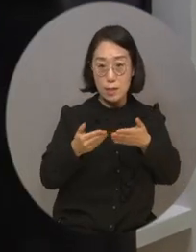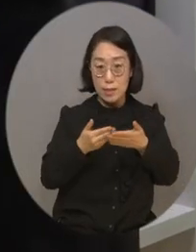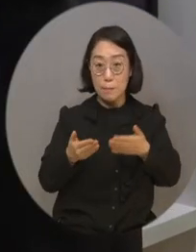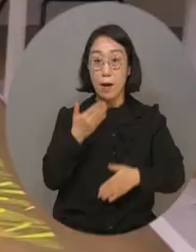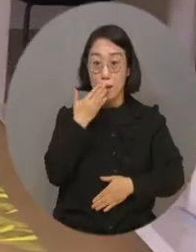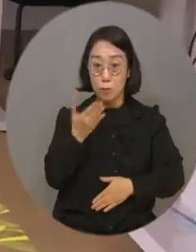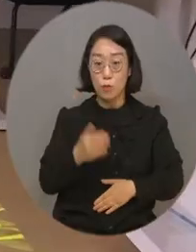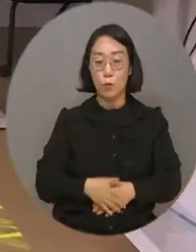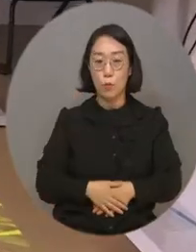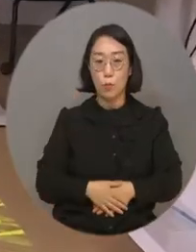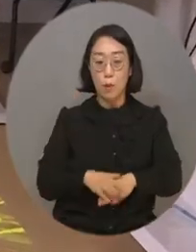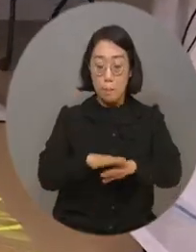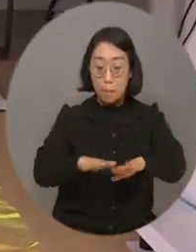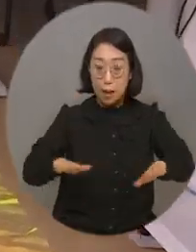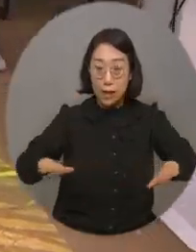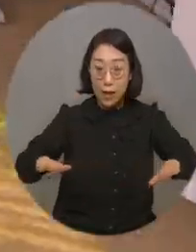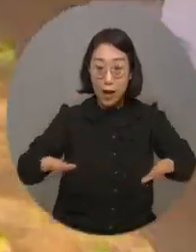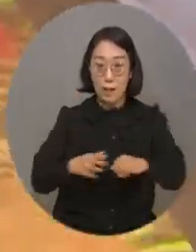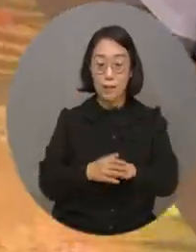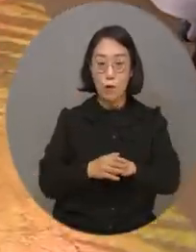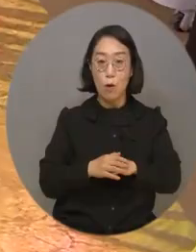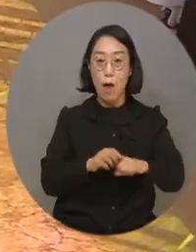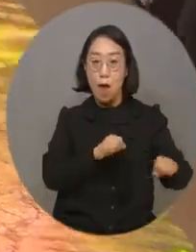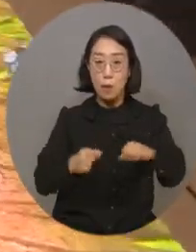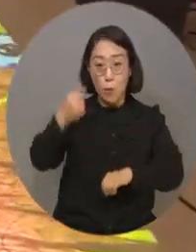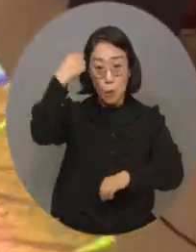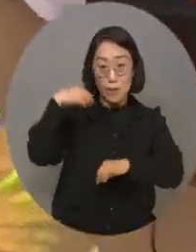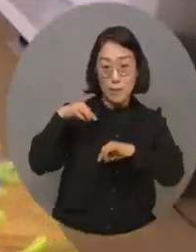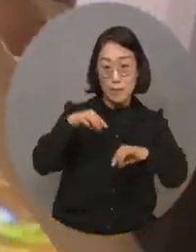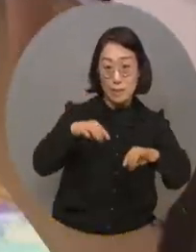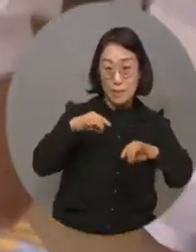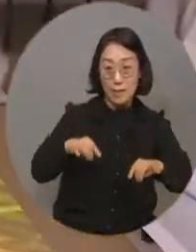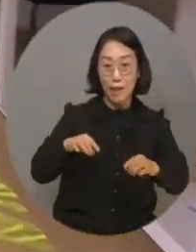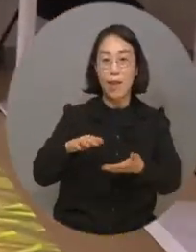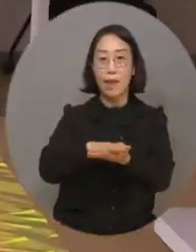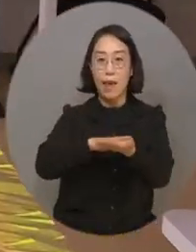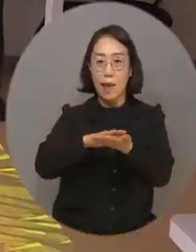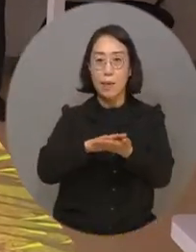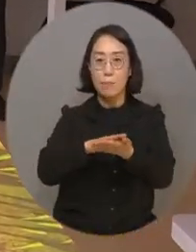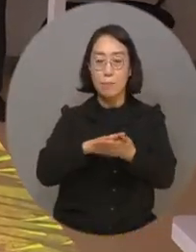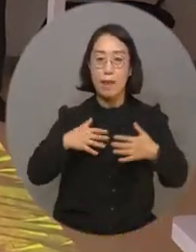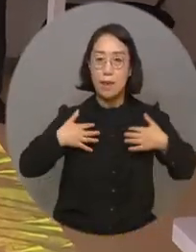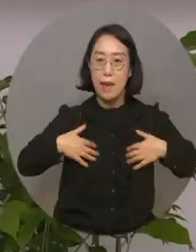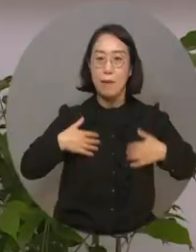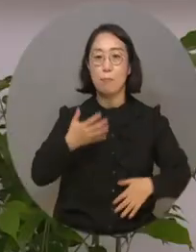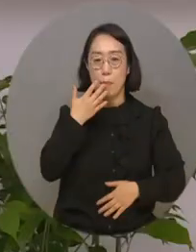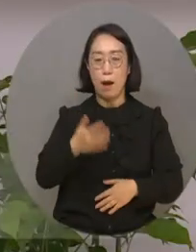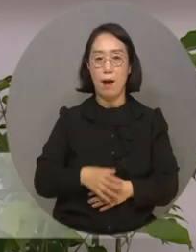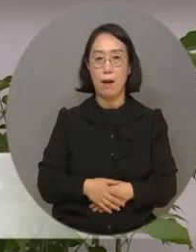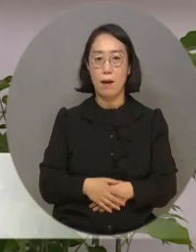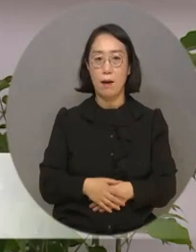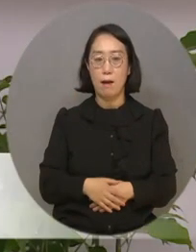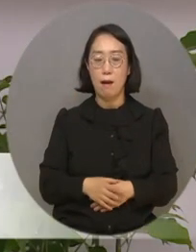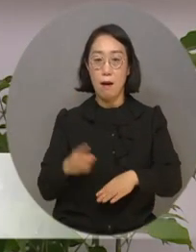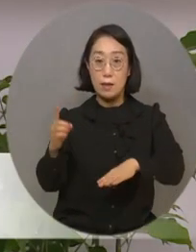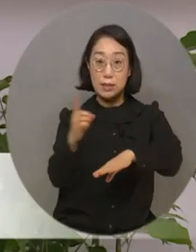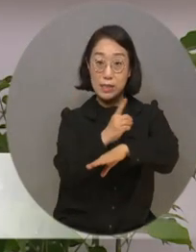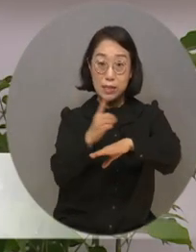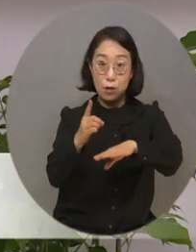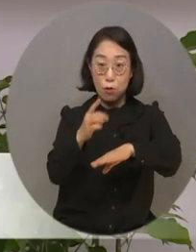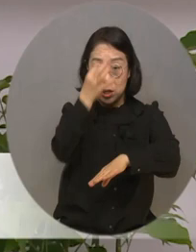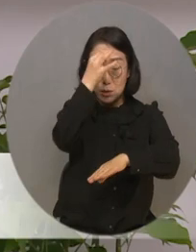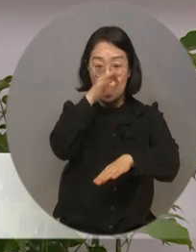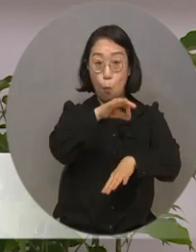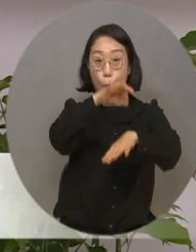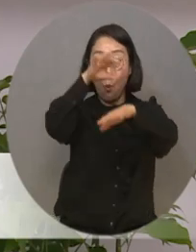있고 바닥을 활용한 모션인식 AR 기기를 이용해 게임을 즐길 수 있습니다. 디지털 시설을 우리